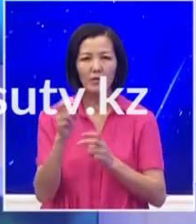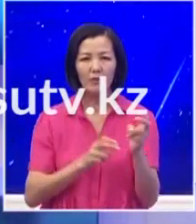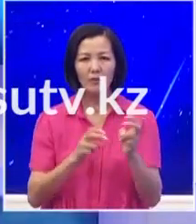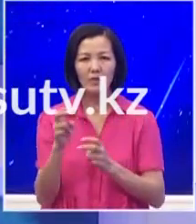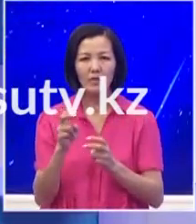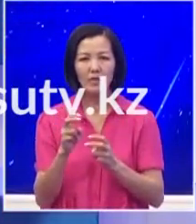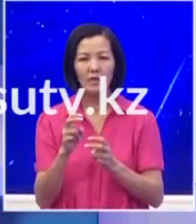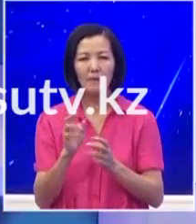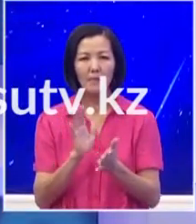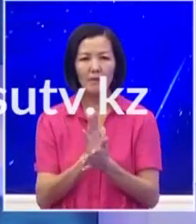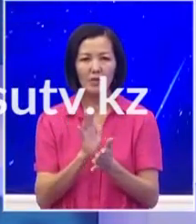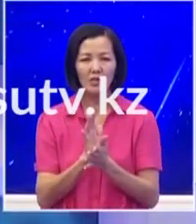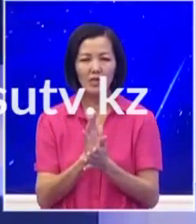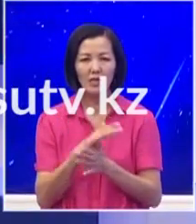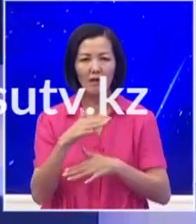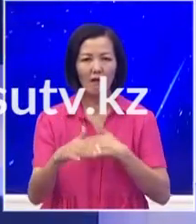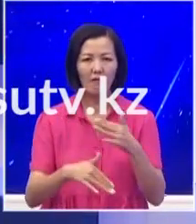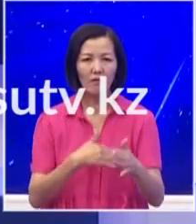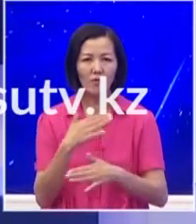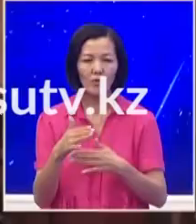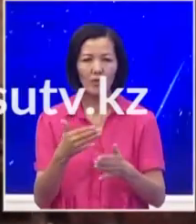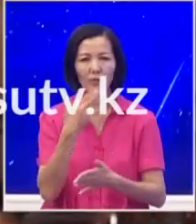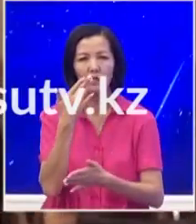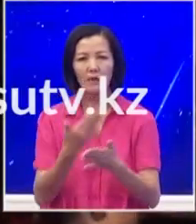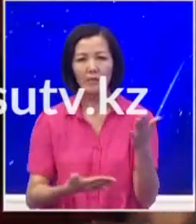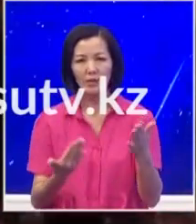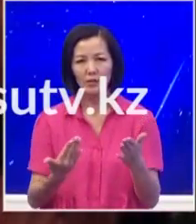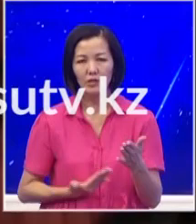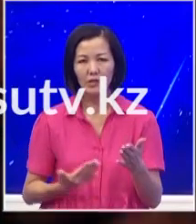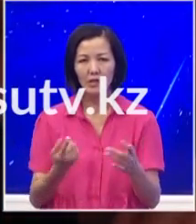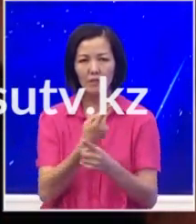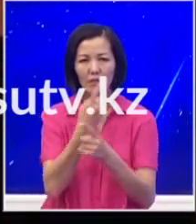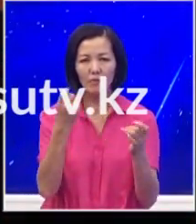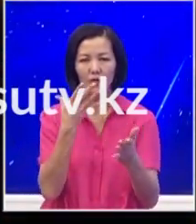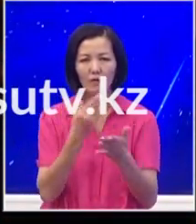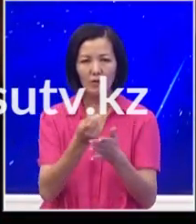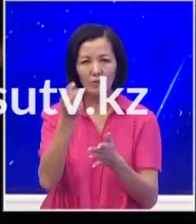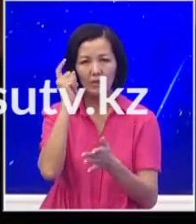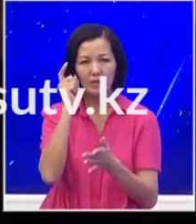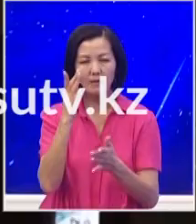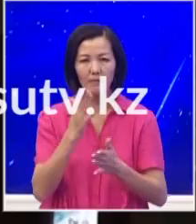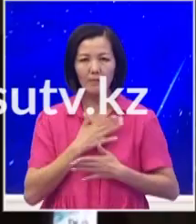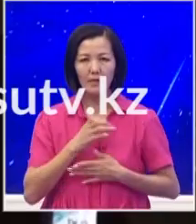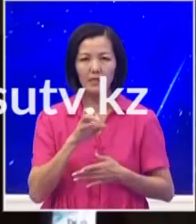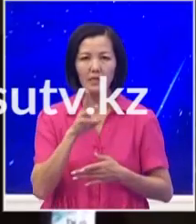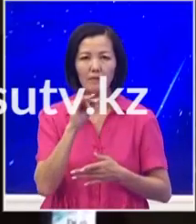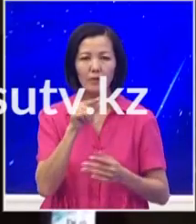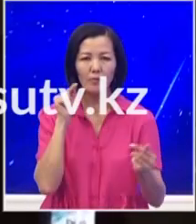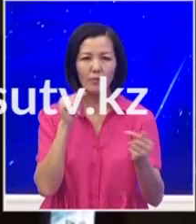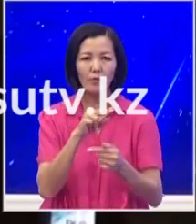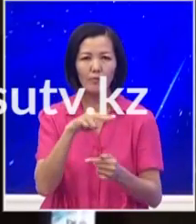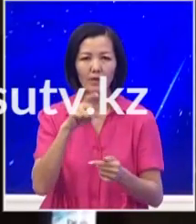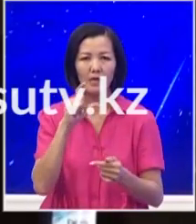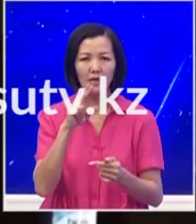утилизации промышленных отходов. После обращения жителей комик опубликовал сториз в своем инстаграм «Мы Степногорск против